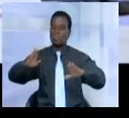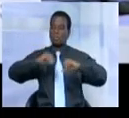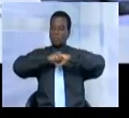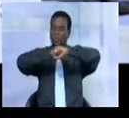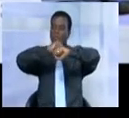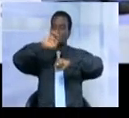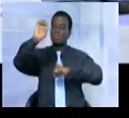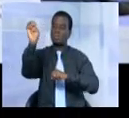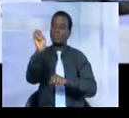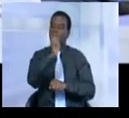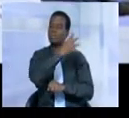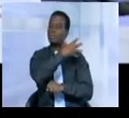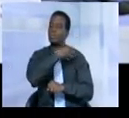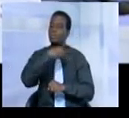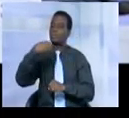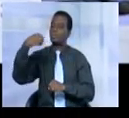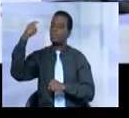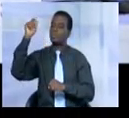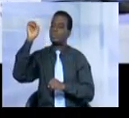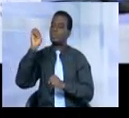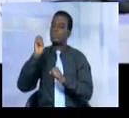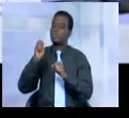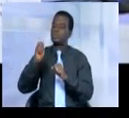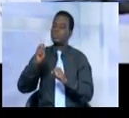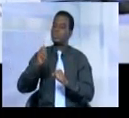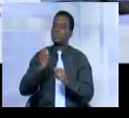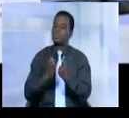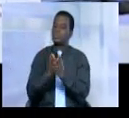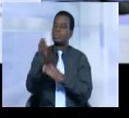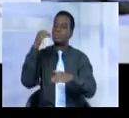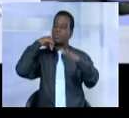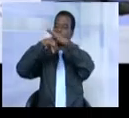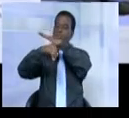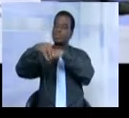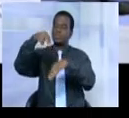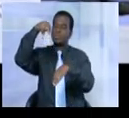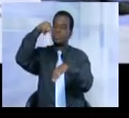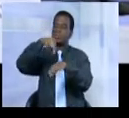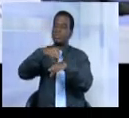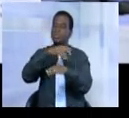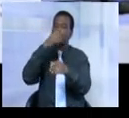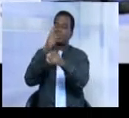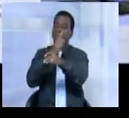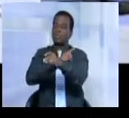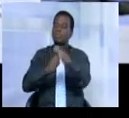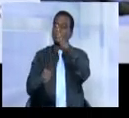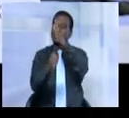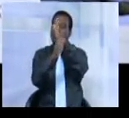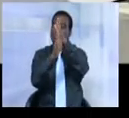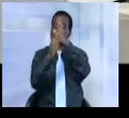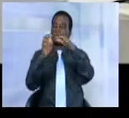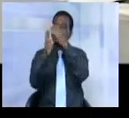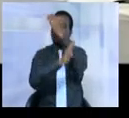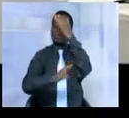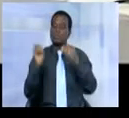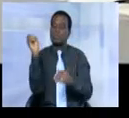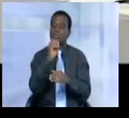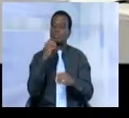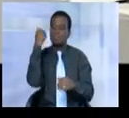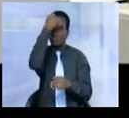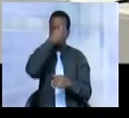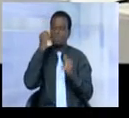sécurité, la réalisation du processus d'intégration, le développement économique de la région